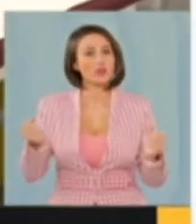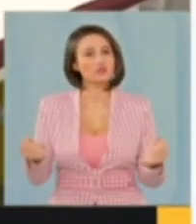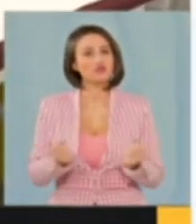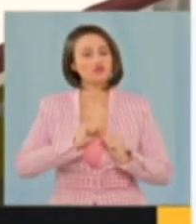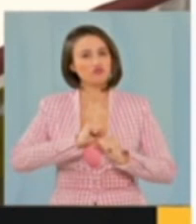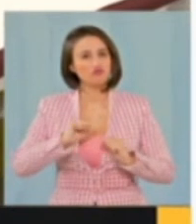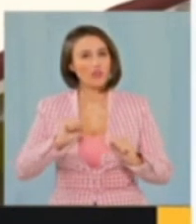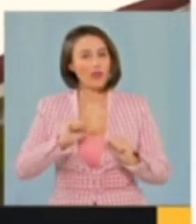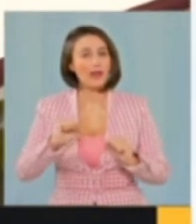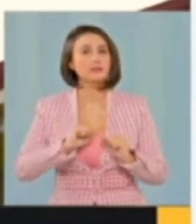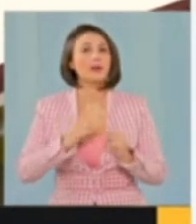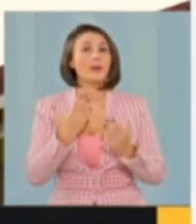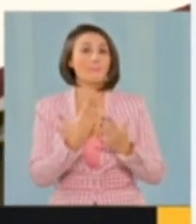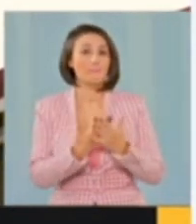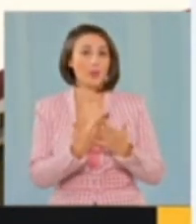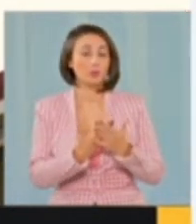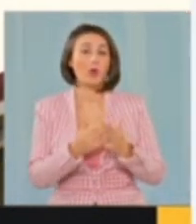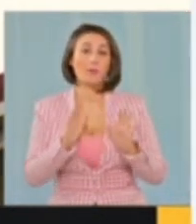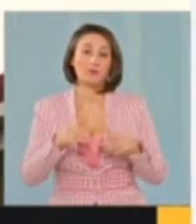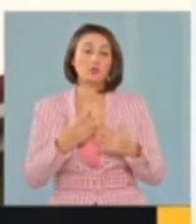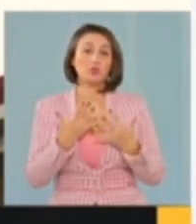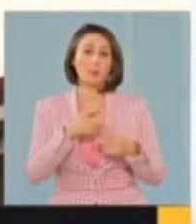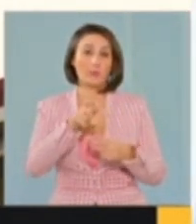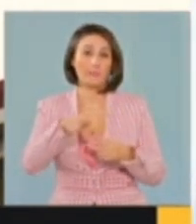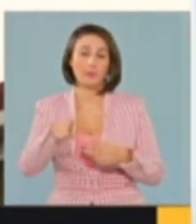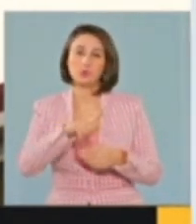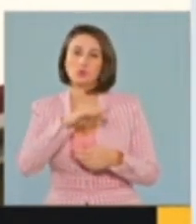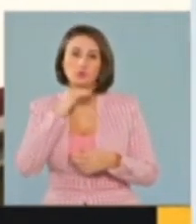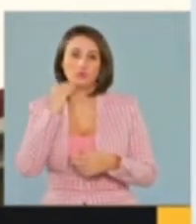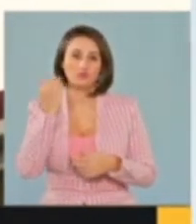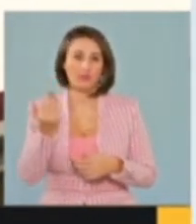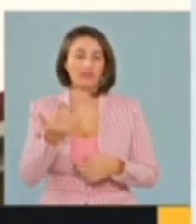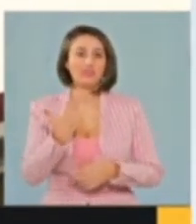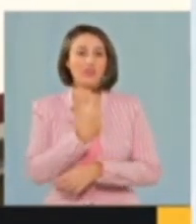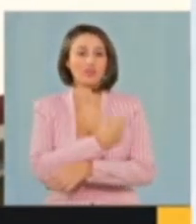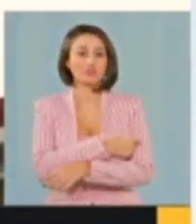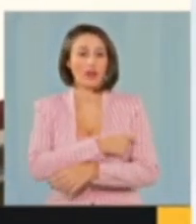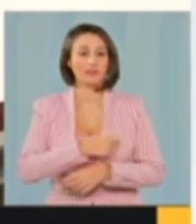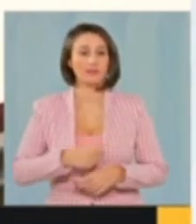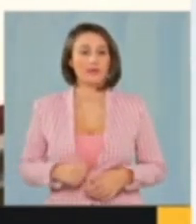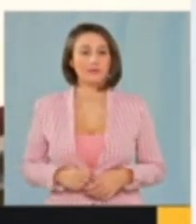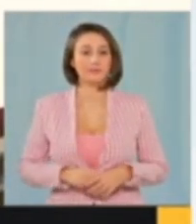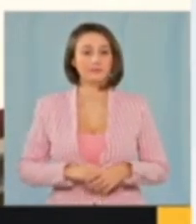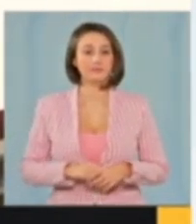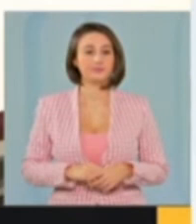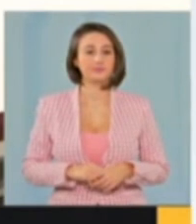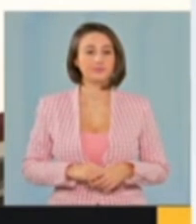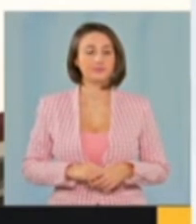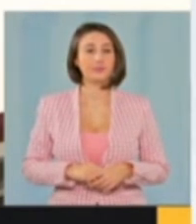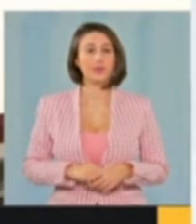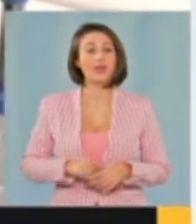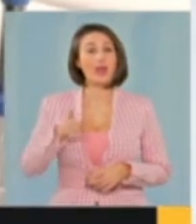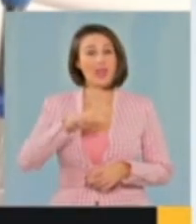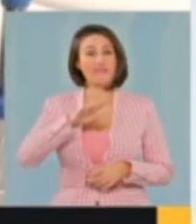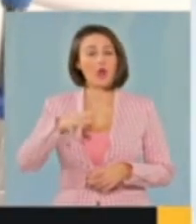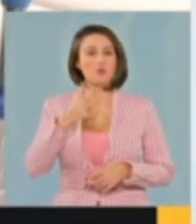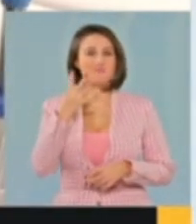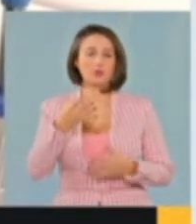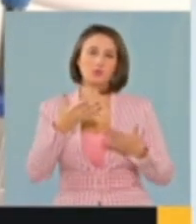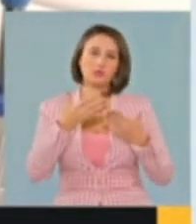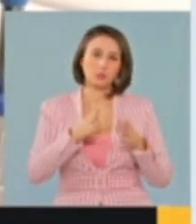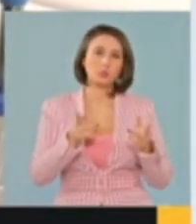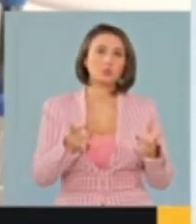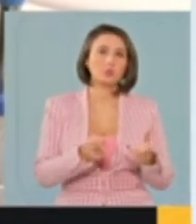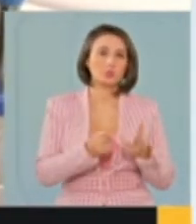accelerat foarte puternic pentru că am avut un număr de persoane insuficient vaccinate, iar la ei acest val 4 a debutat într-un mod lent și